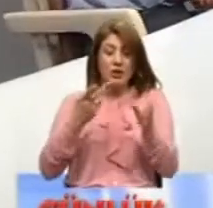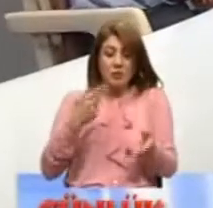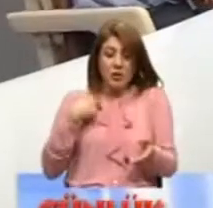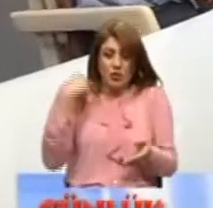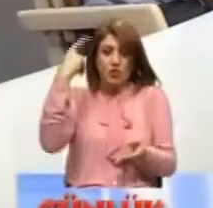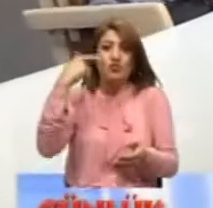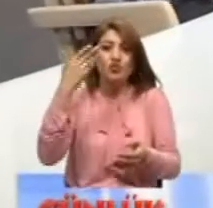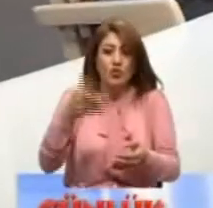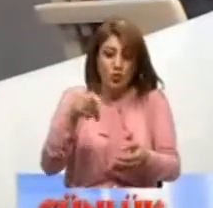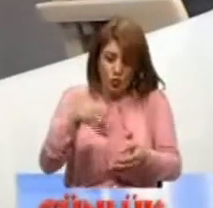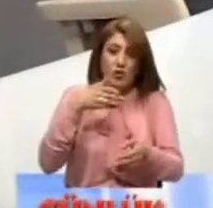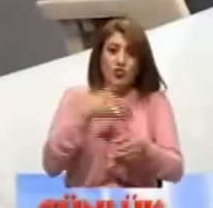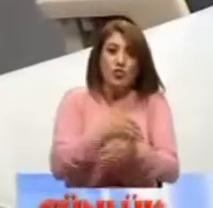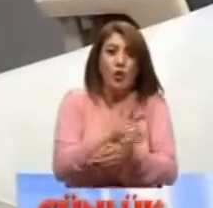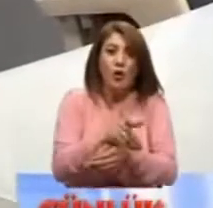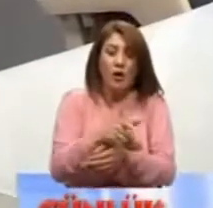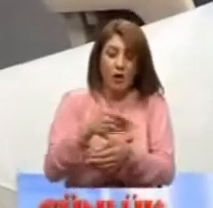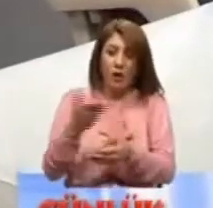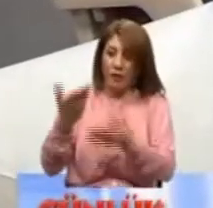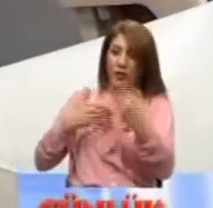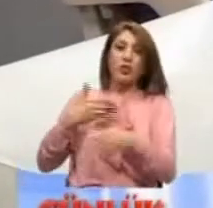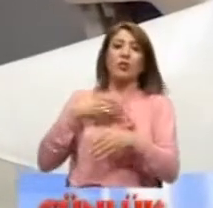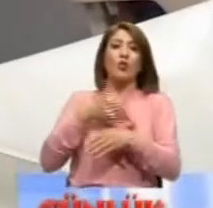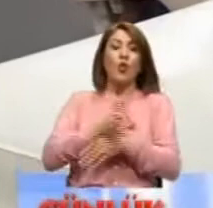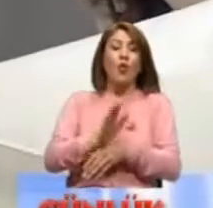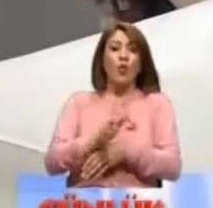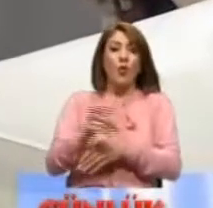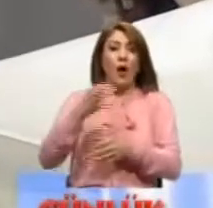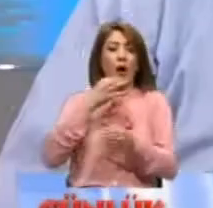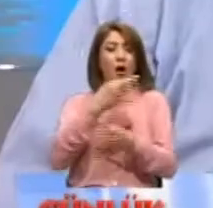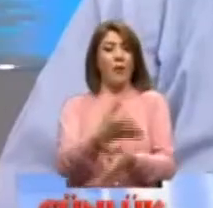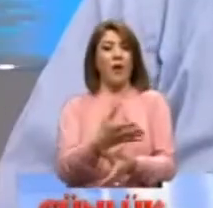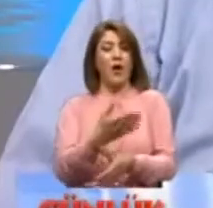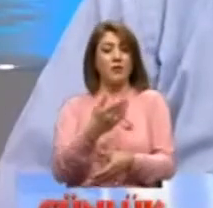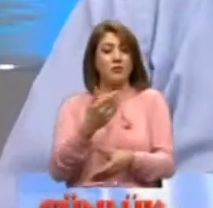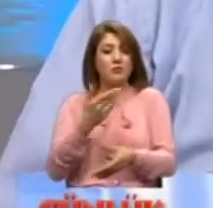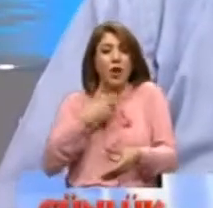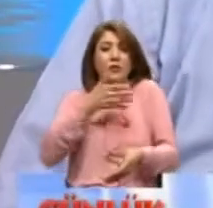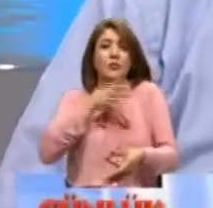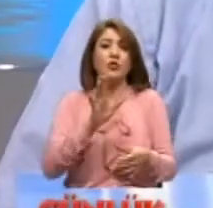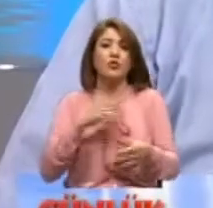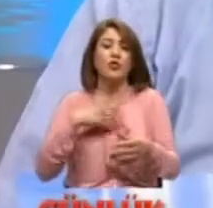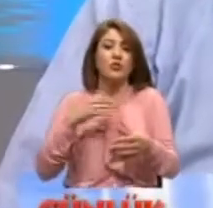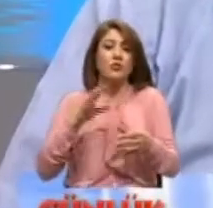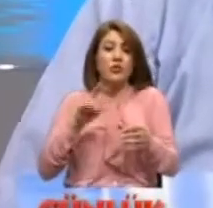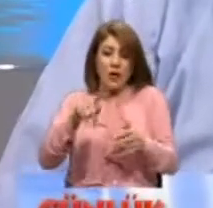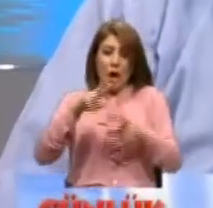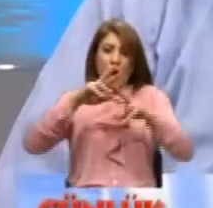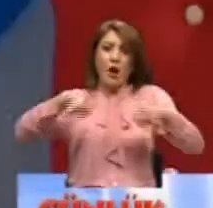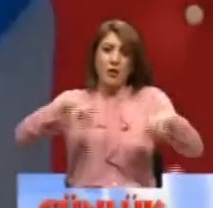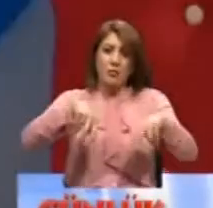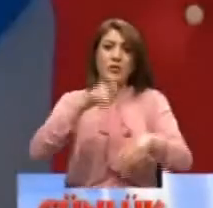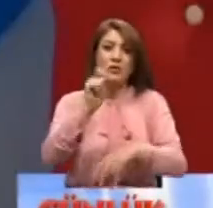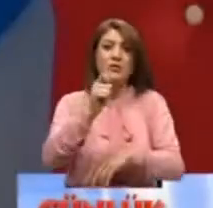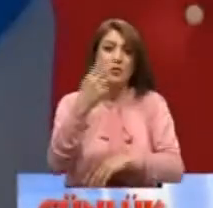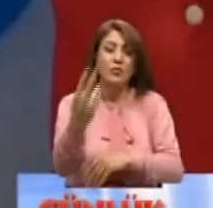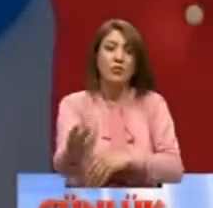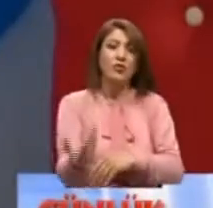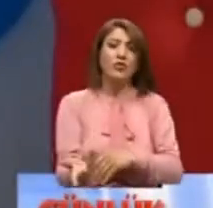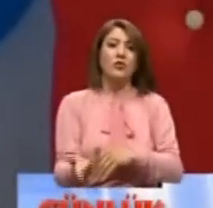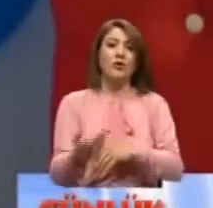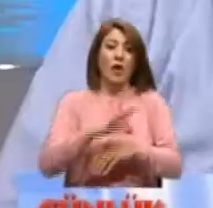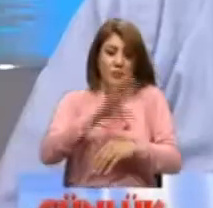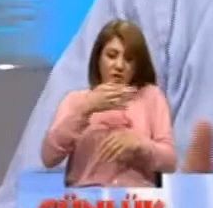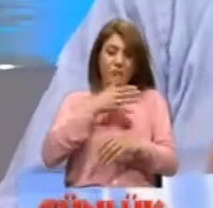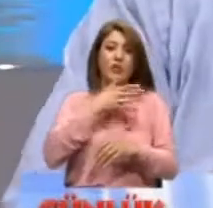soruyorum bu da mı gerçek diyorum, gerçek diyorsun, nasıl olabiliyor şimdi bu iş? Ben de bilmiyorum inan, hani zaten çözebilsem. Ama sen araştırmalarını yapıyorsun bu işlerin, biliyor